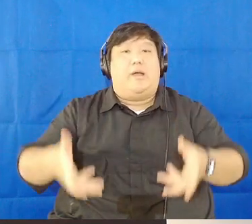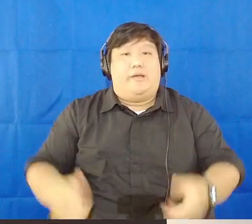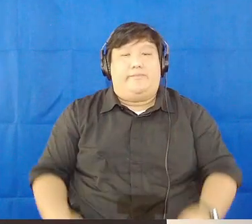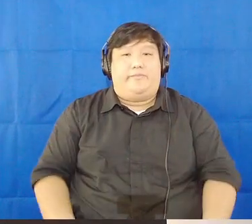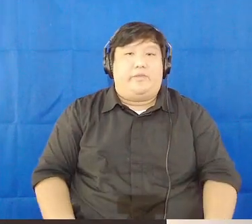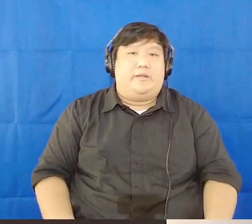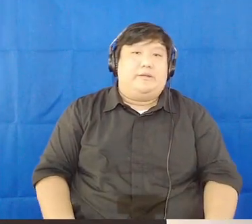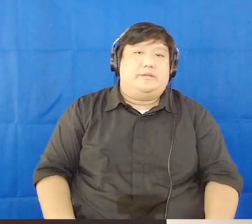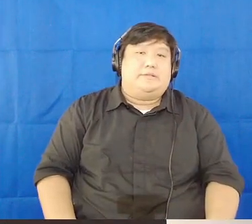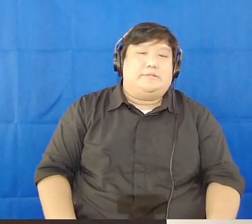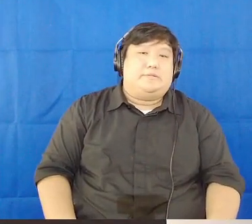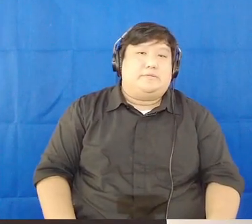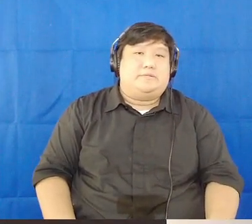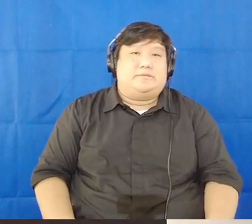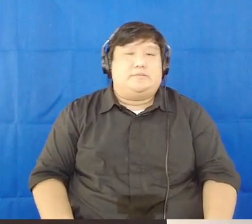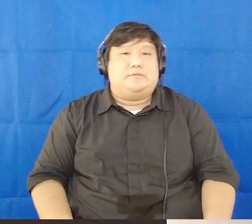kerapuan, keterbatasan.